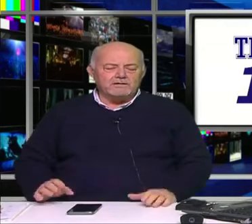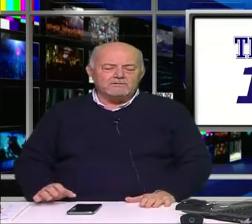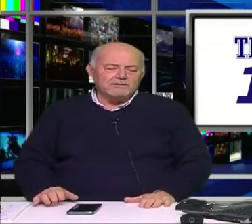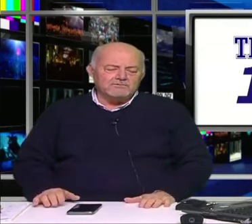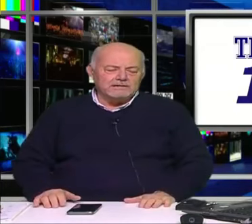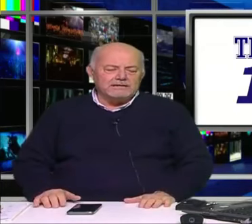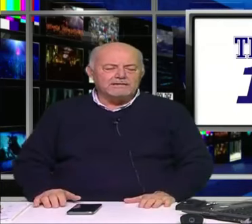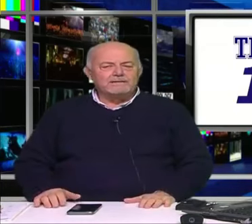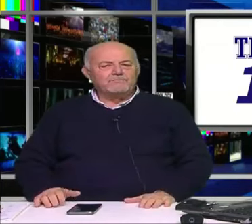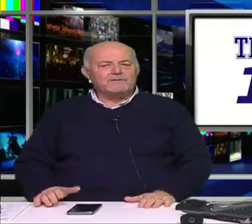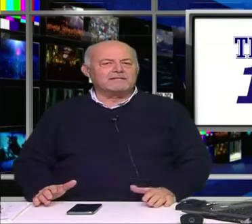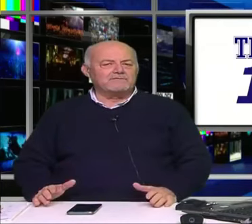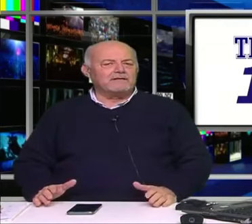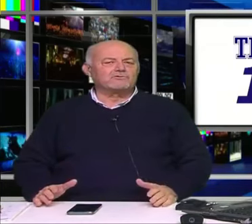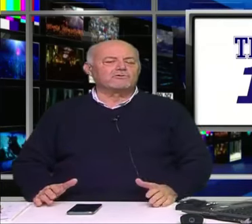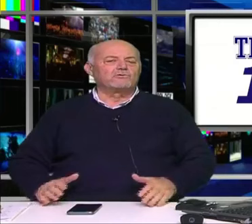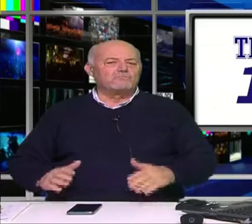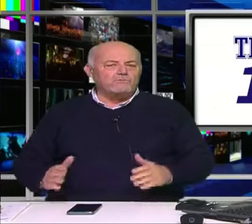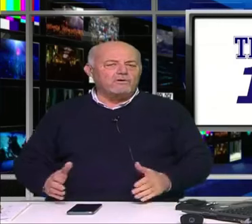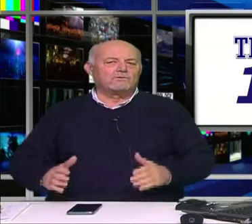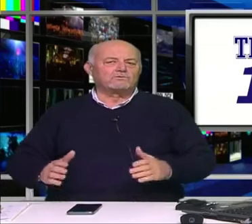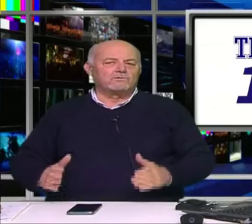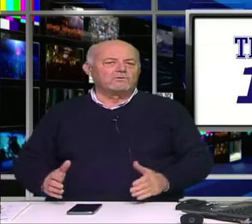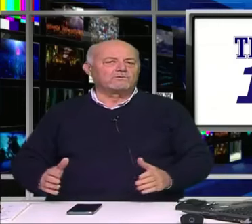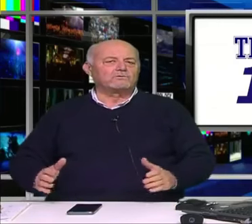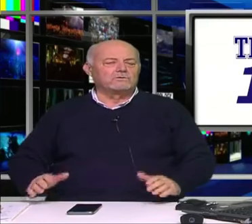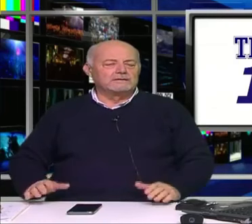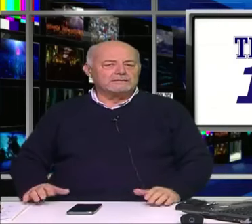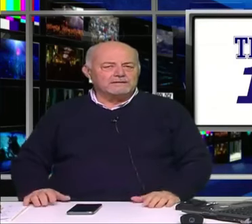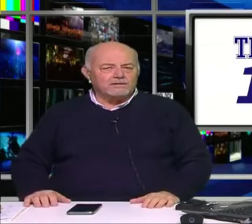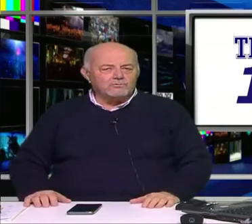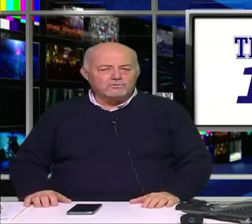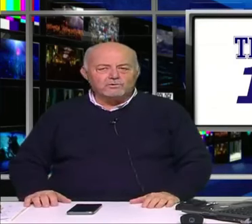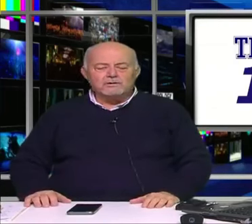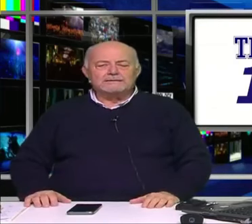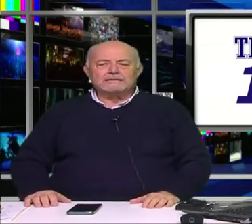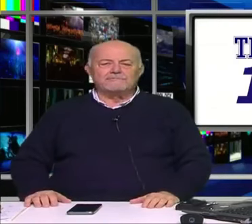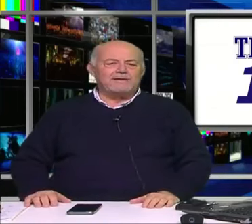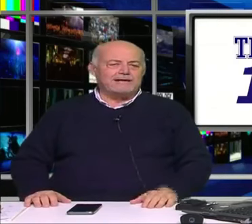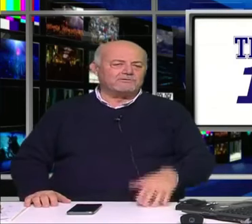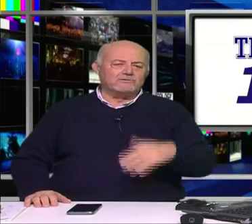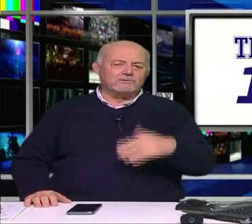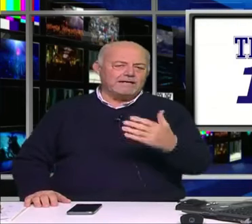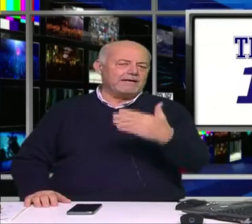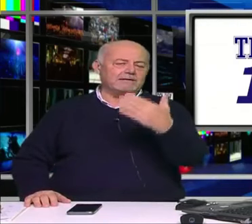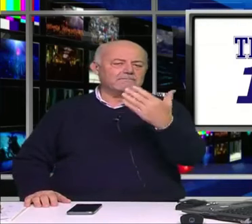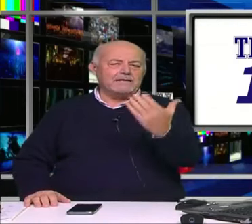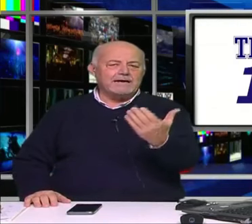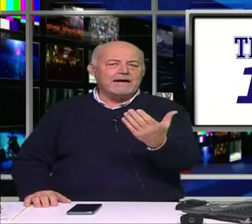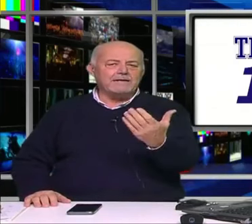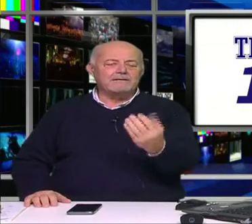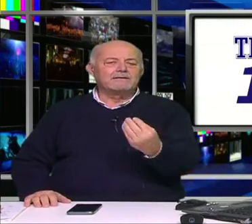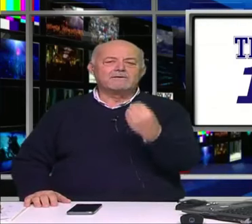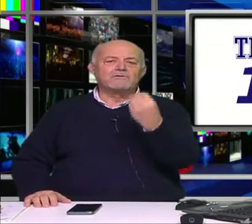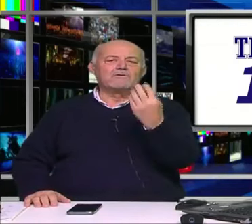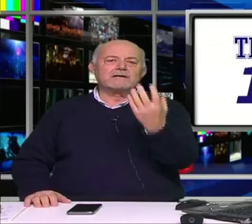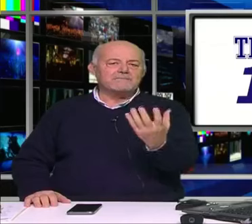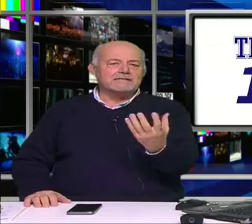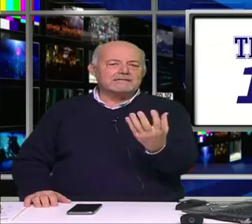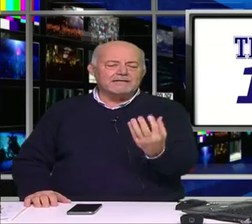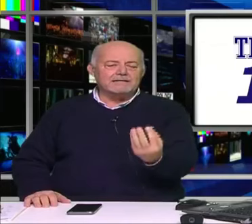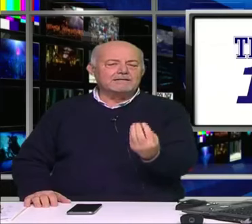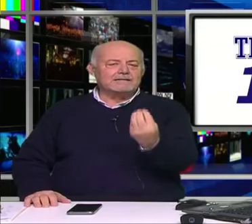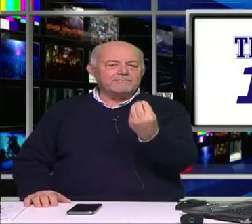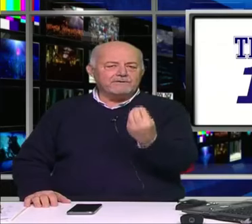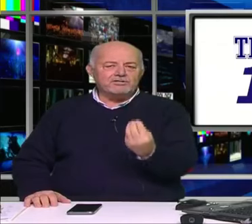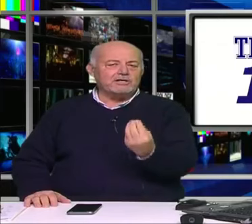lunghe. Io devo dire che davvero sono molto molto deluso dal fatto che la RAI non